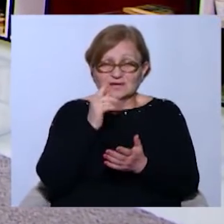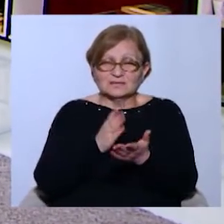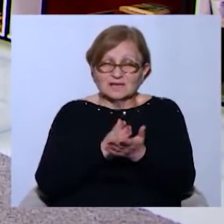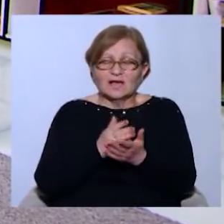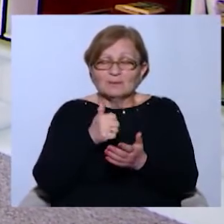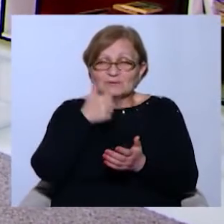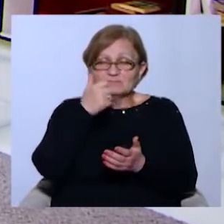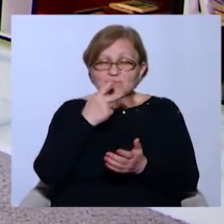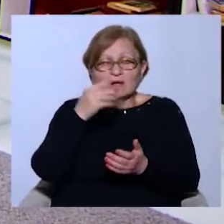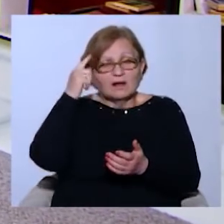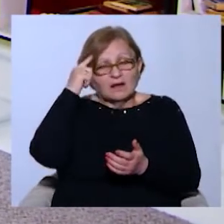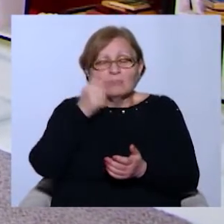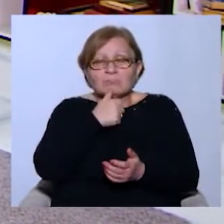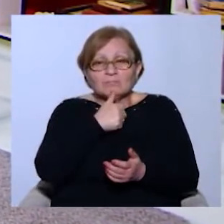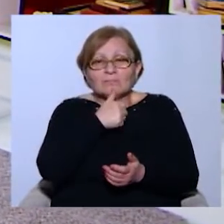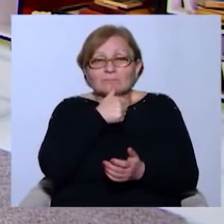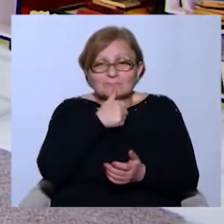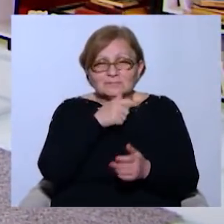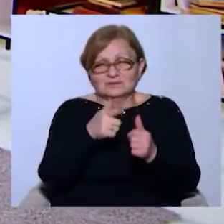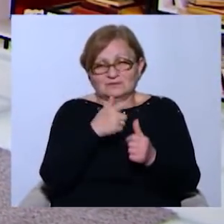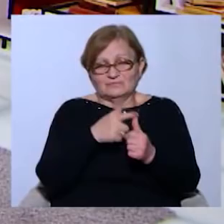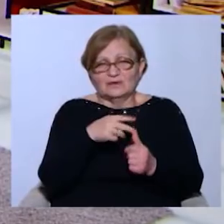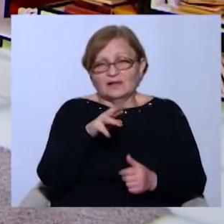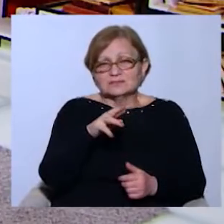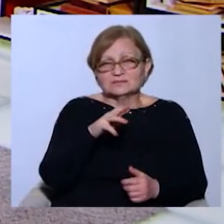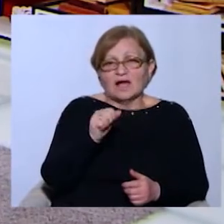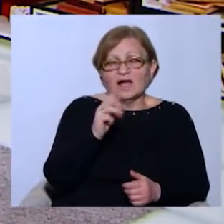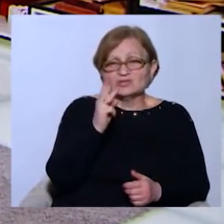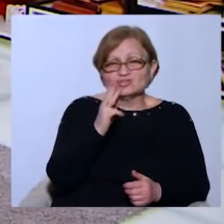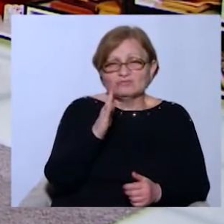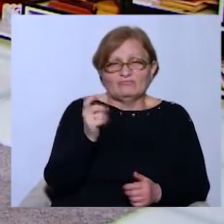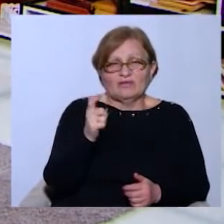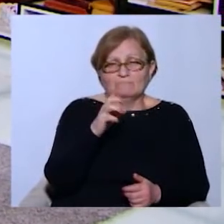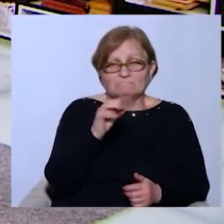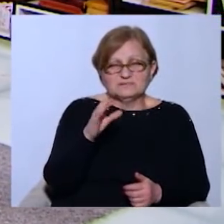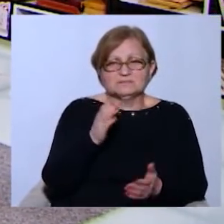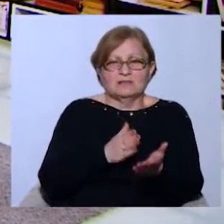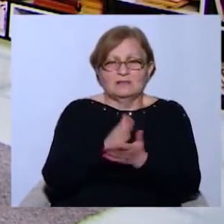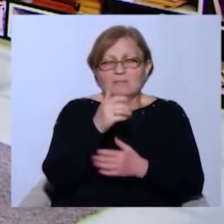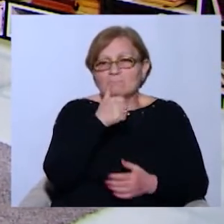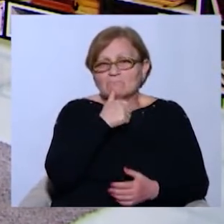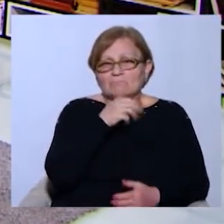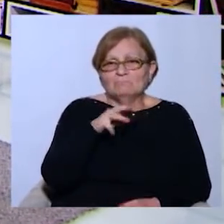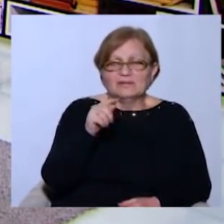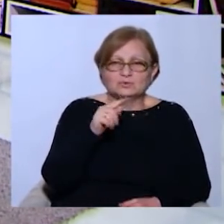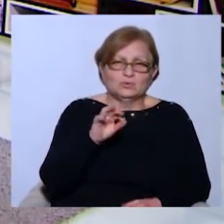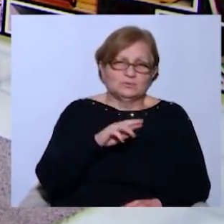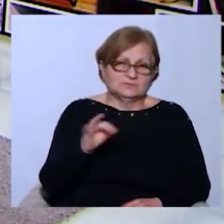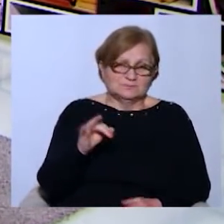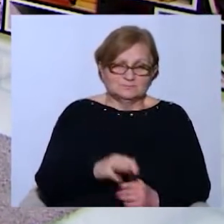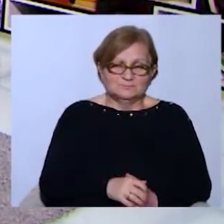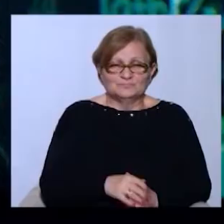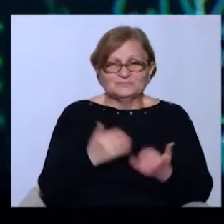გავყევით ნაბიჯ-ნაბიჯ ამოცანის პირობას და უკვე ვნახეთ რაც გამოგვივიდა. კარგით, ახლა